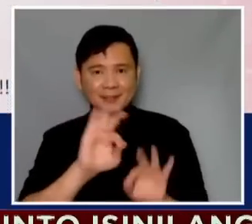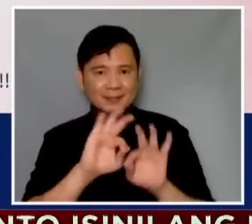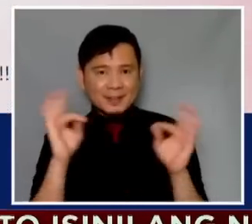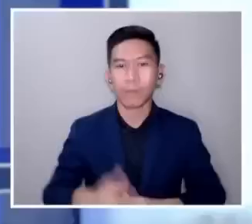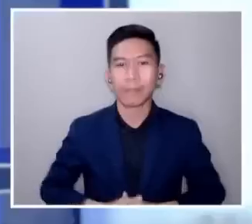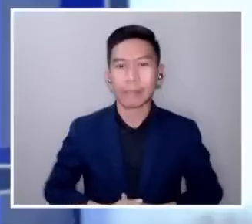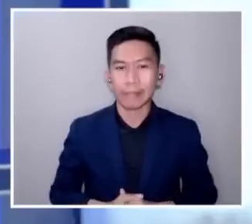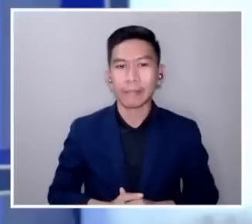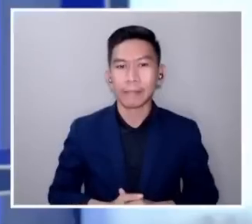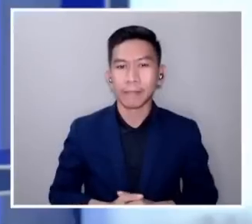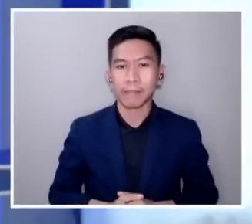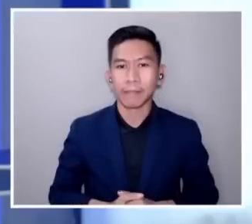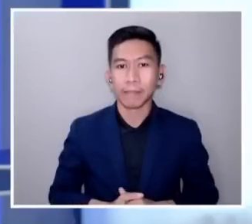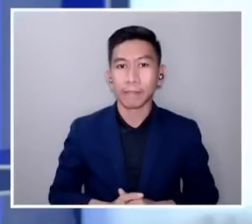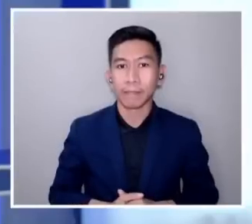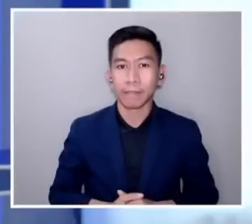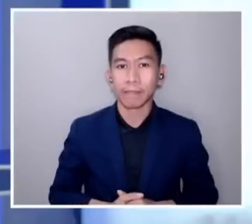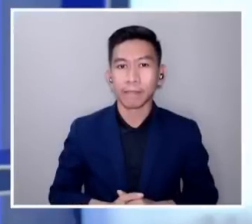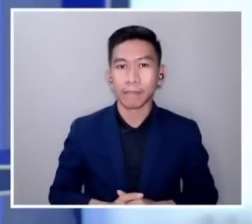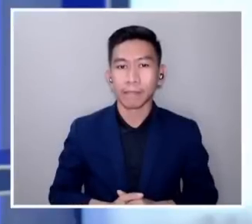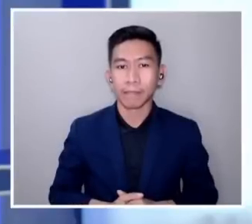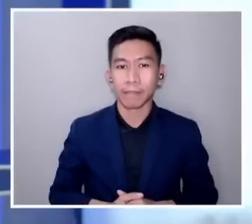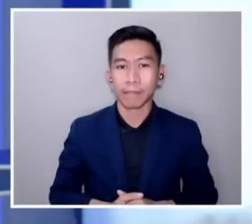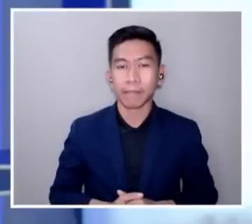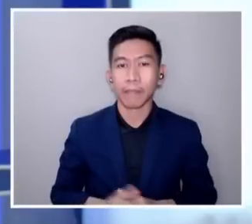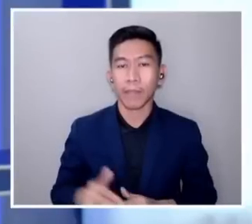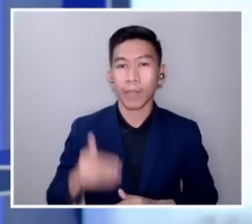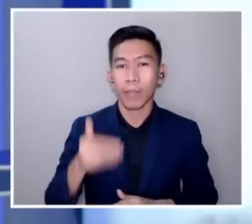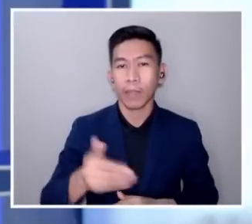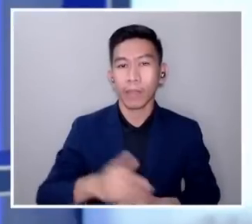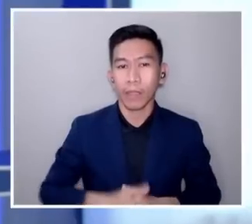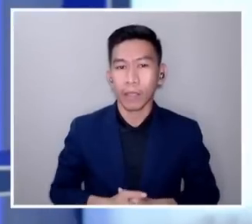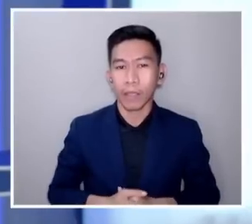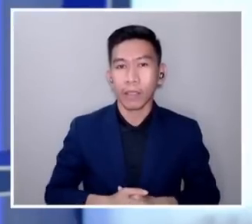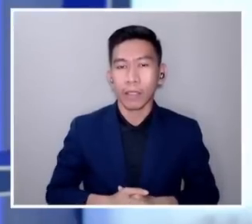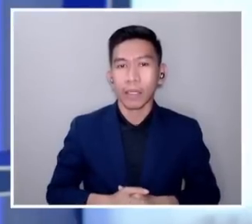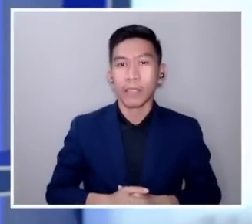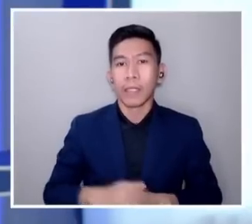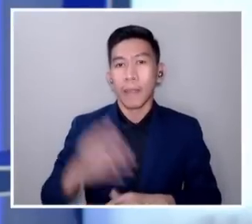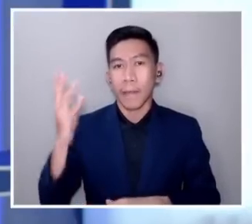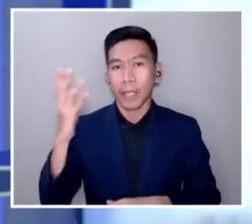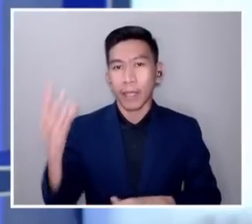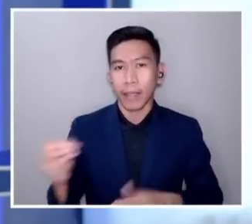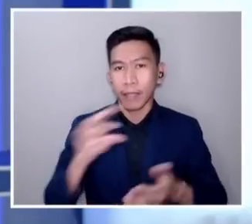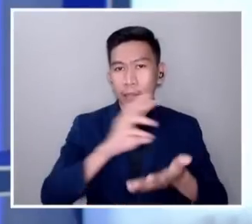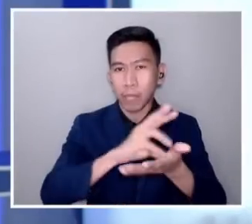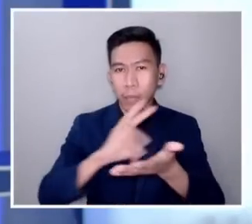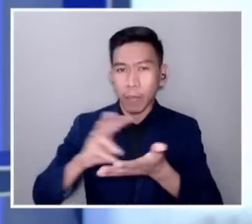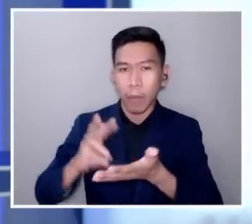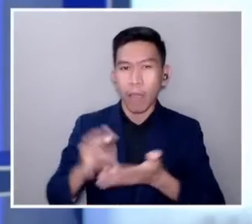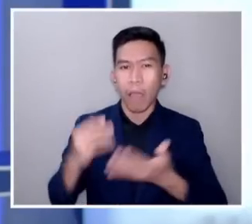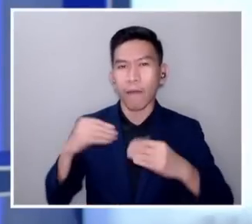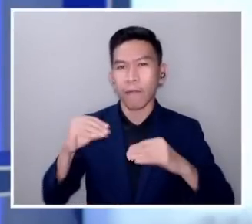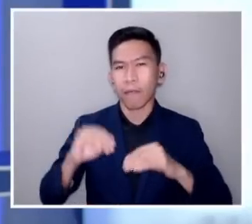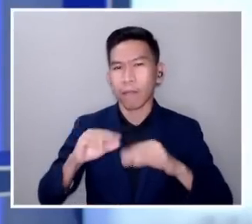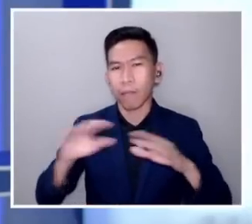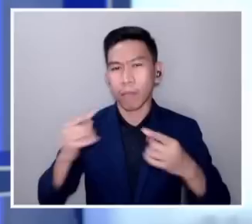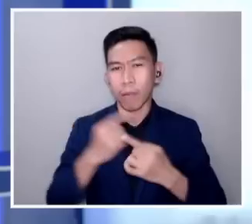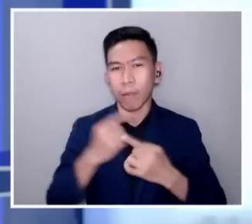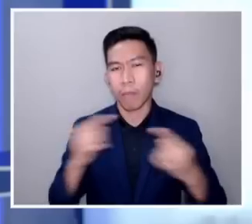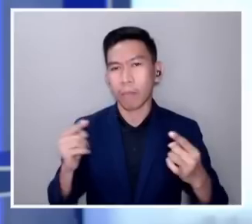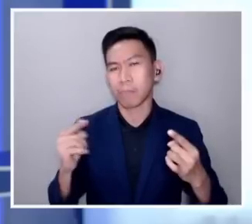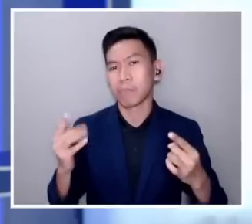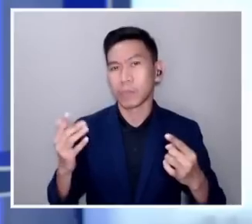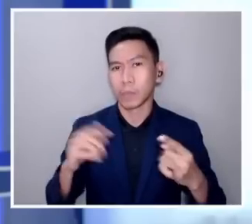Angge! Nagdeklara ng outbreak ang ilang bayan sa Batangas kabilang na ang Batangas City, Tingloy, San Luis